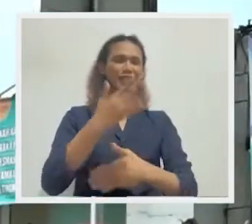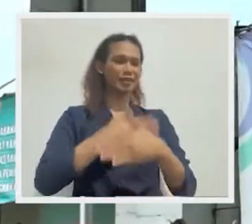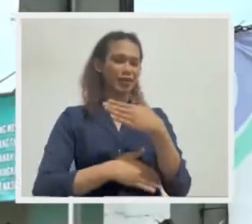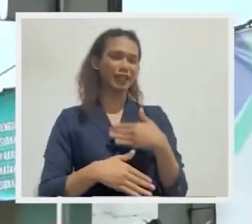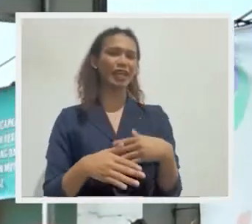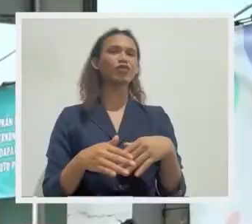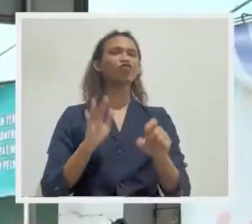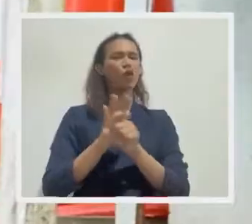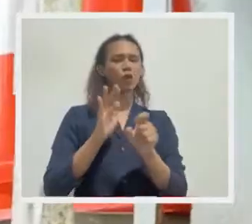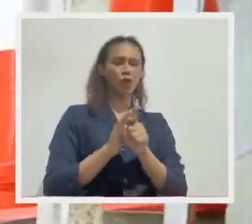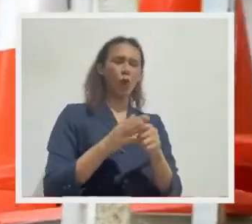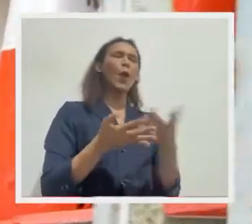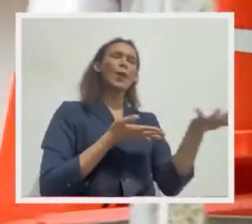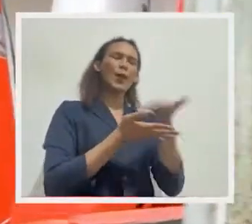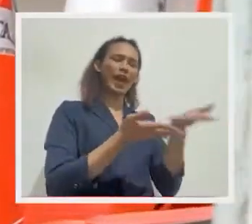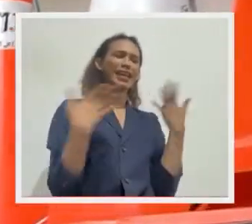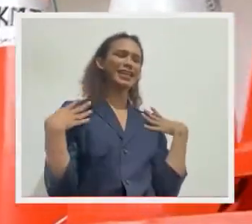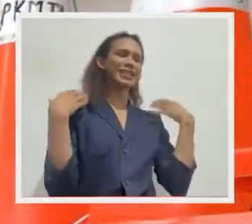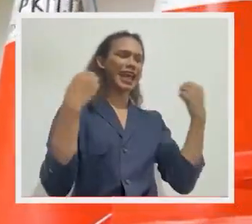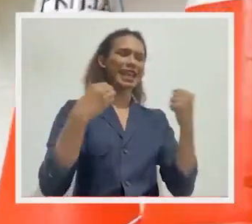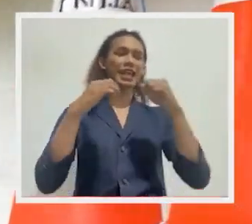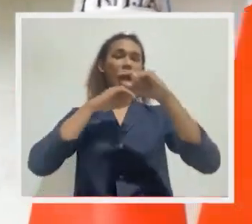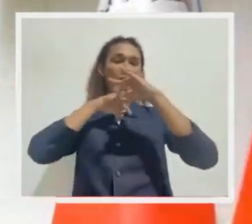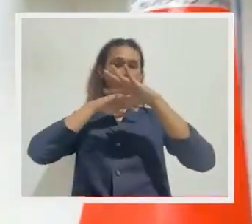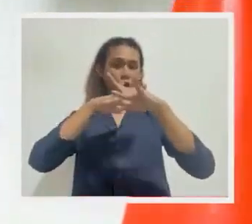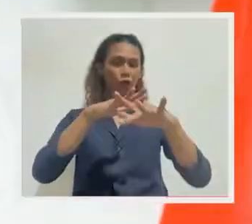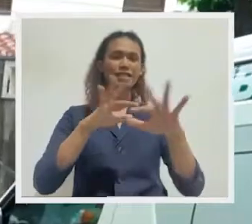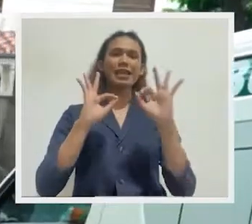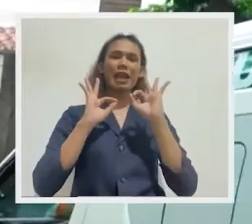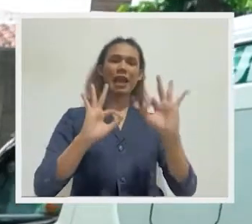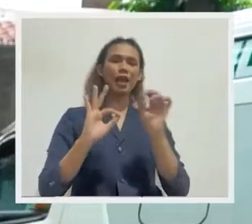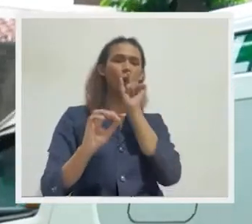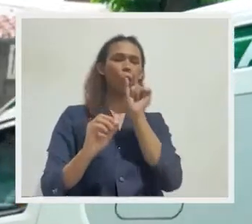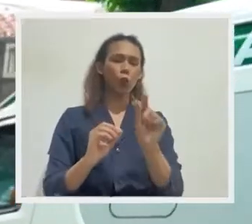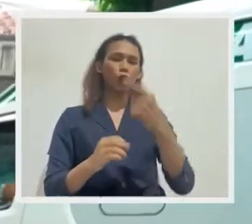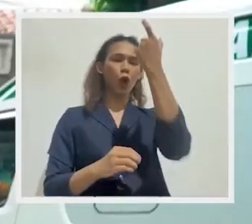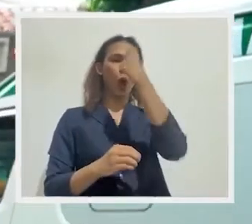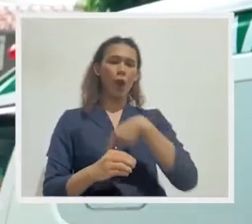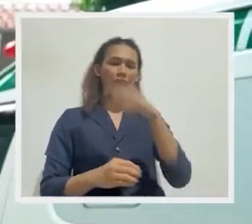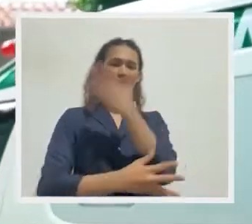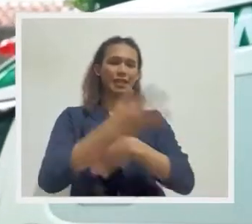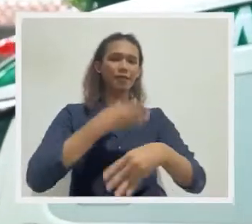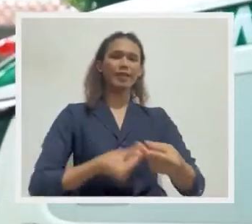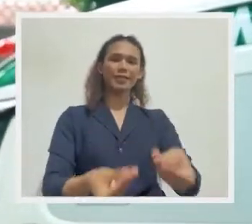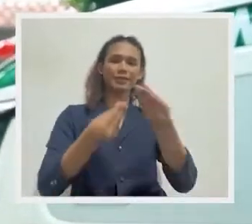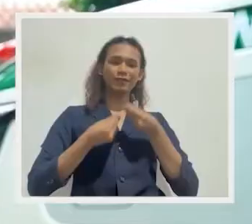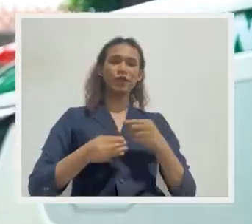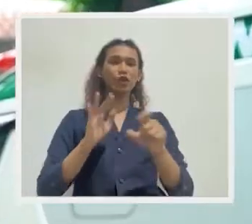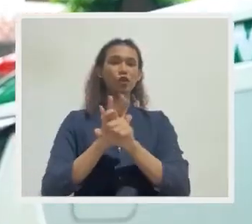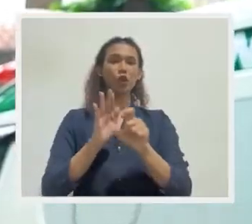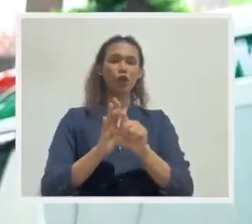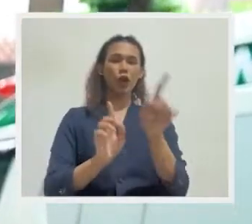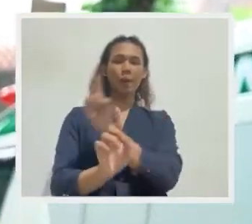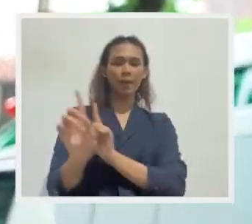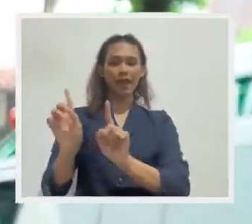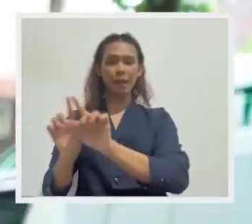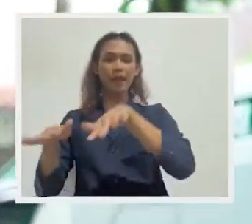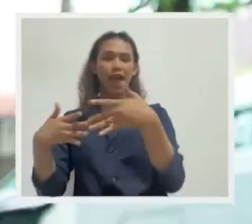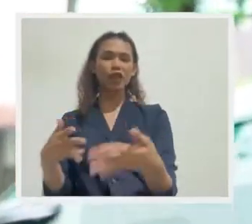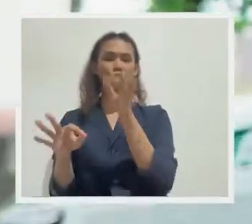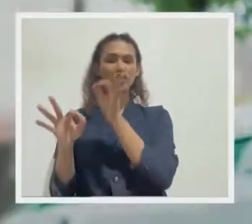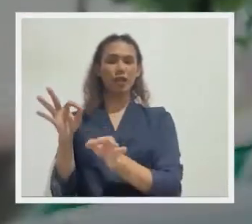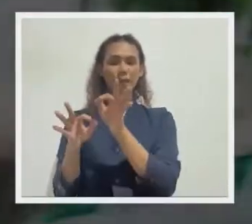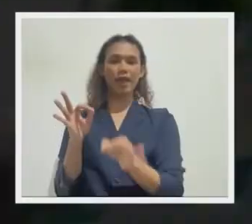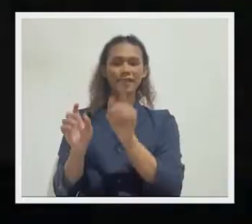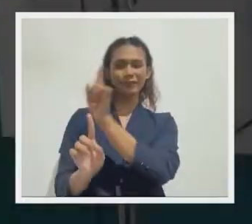pun seyogianya memberikan akomodasi yang layak bagi pasien disabilitas, seperti penyediaan pendamping dan juru bahasa